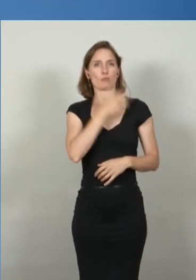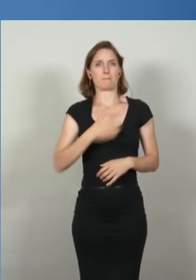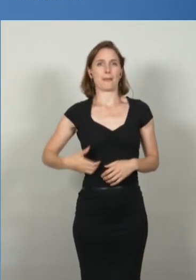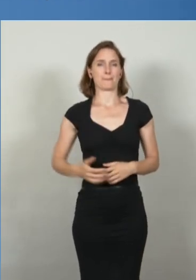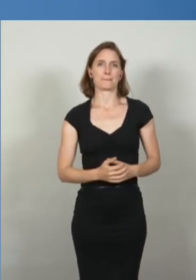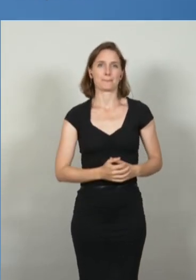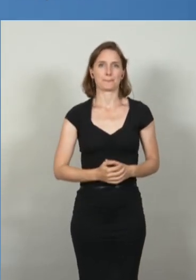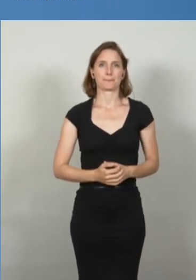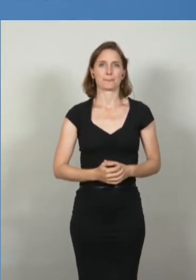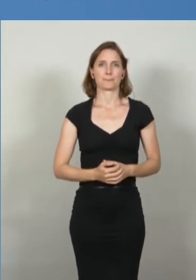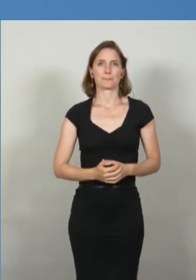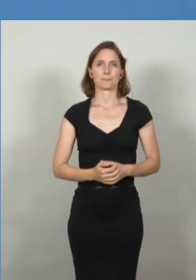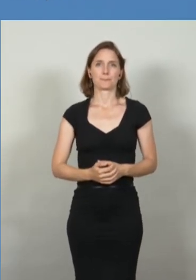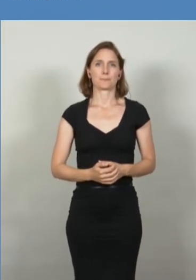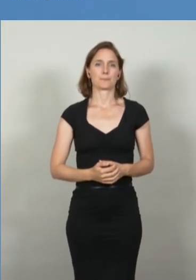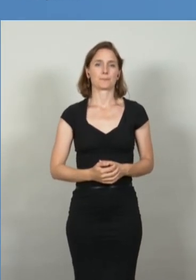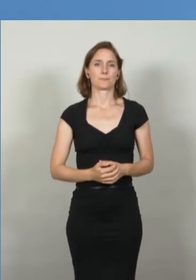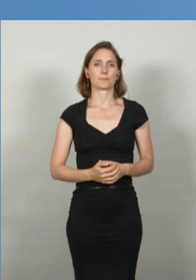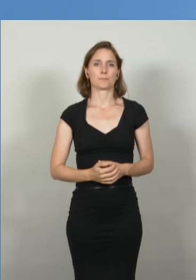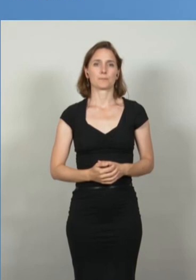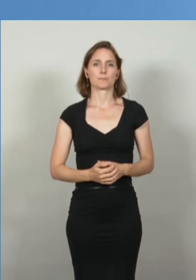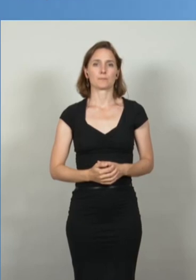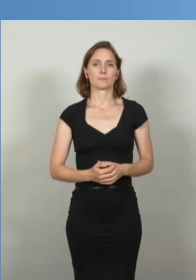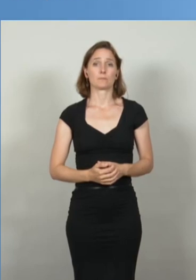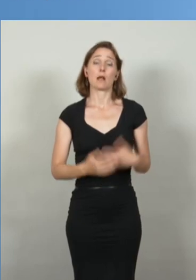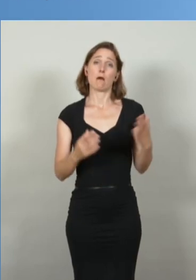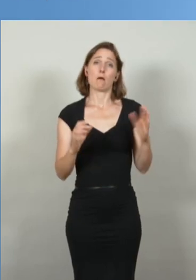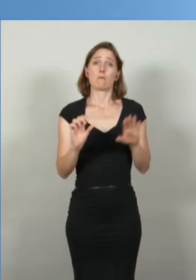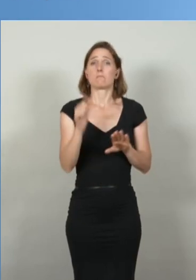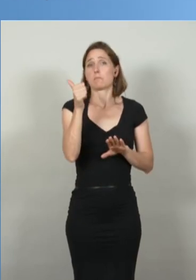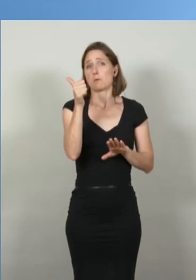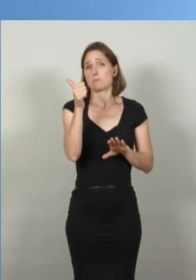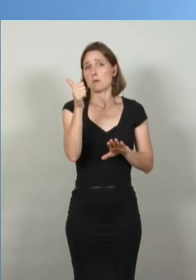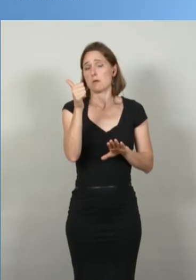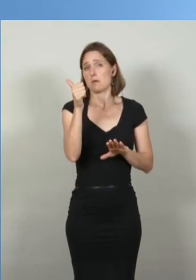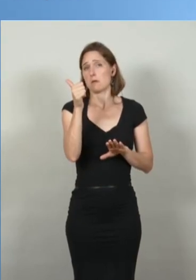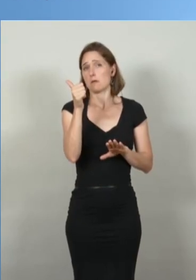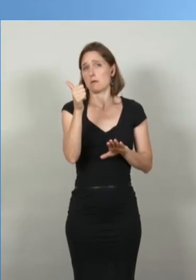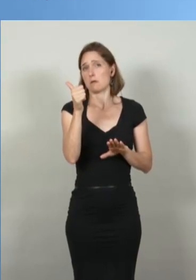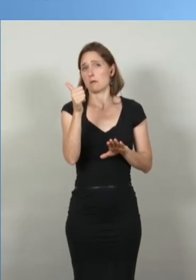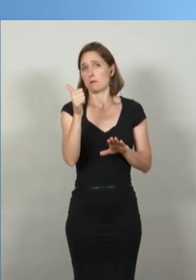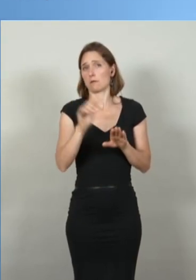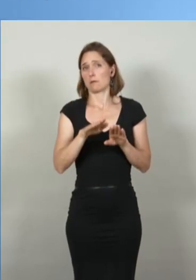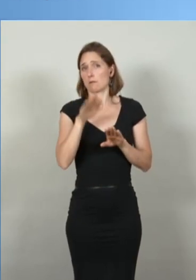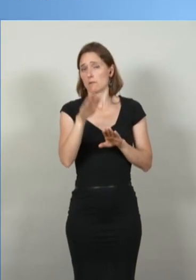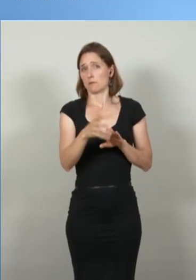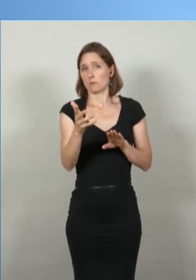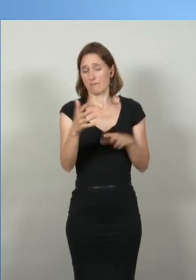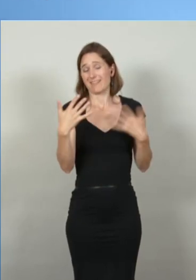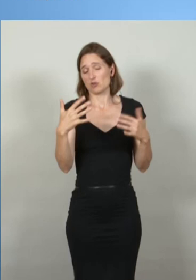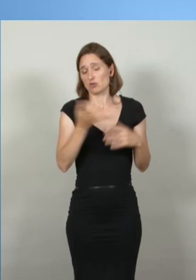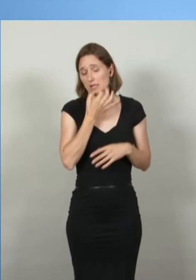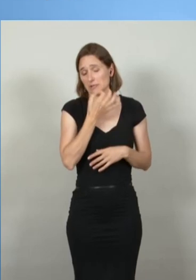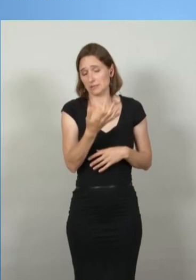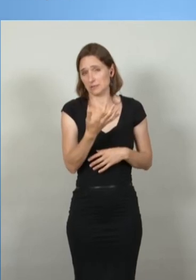pour pour démarrer ce qui me semble important mais j'avais déjà eu l'occasion à plusieurs reprises d'indiquer